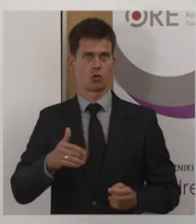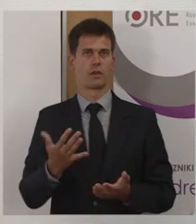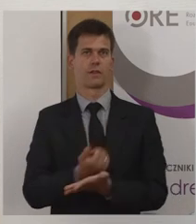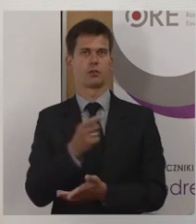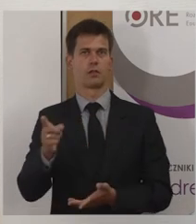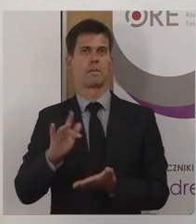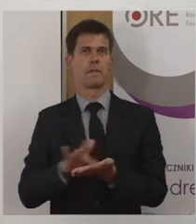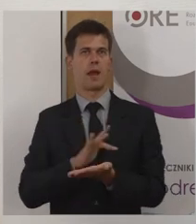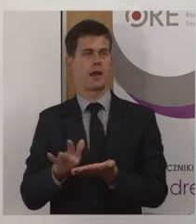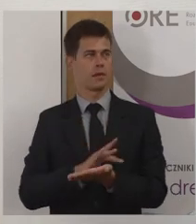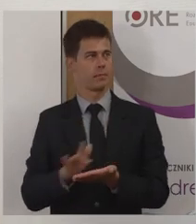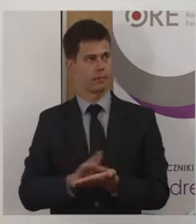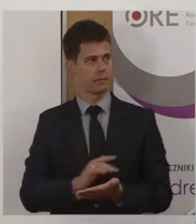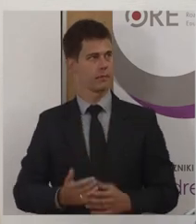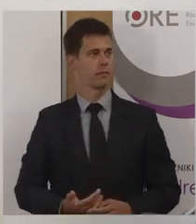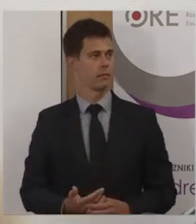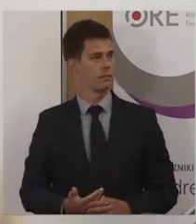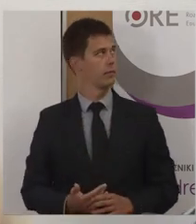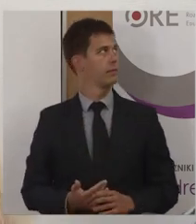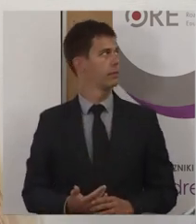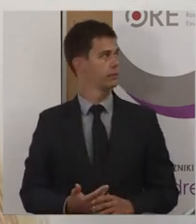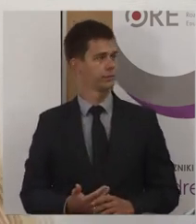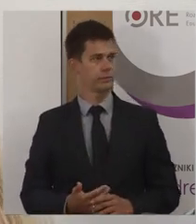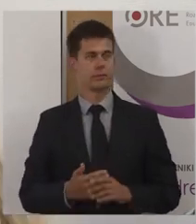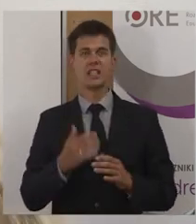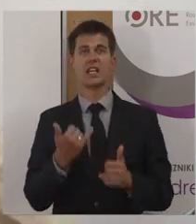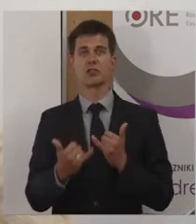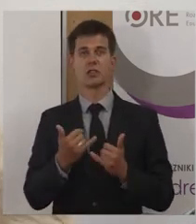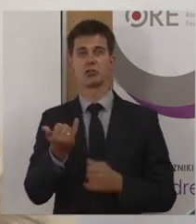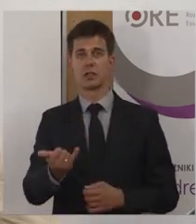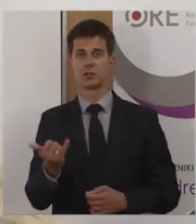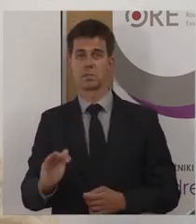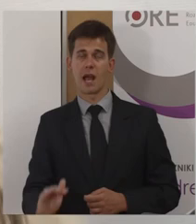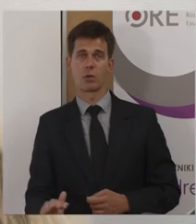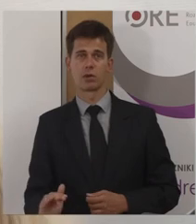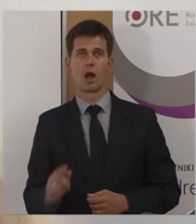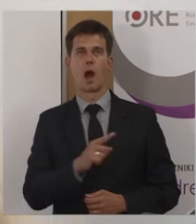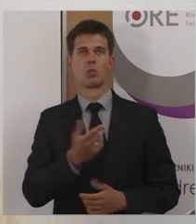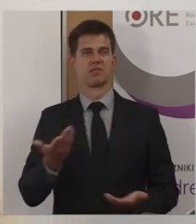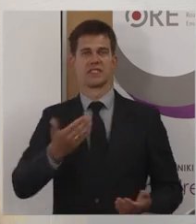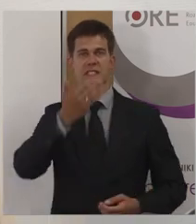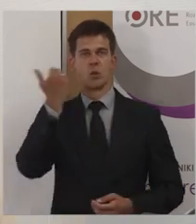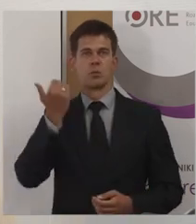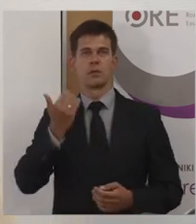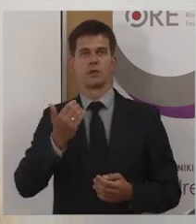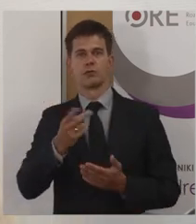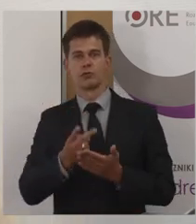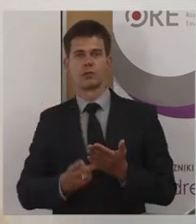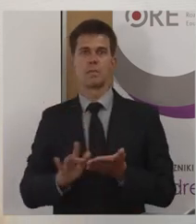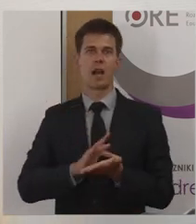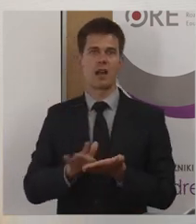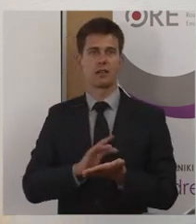poruszany. Żeby umiały z tego korzystać, tak? Bo jeżeli nikt małego dziecka nie przygotuje, no to on niestety umieć nie będzie.